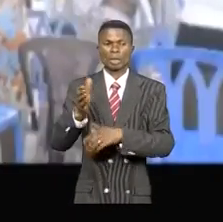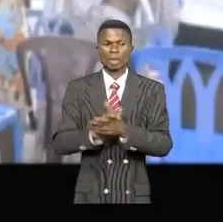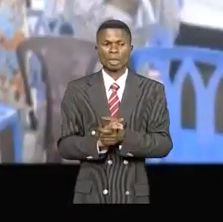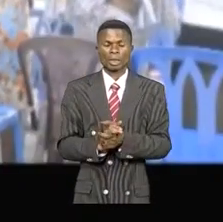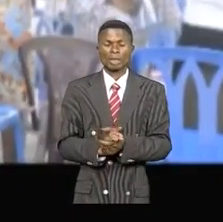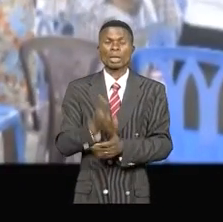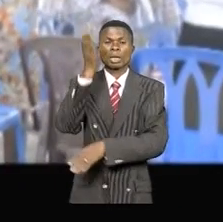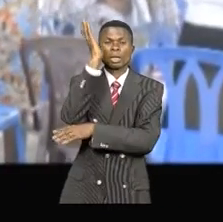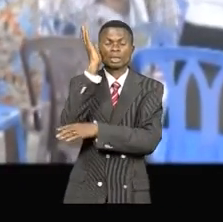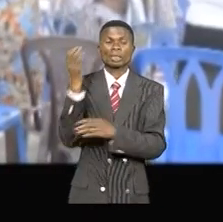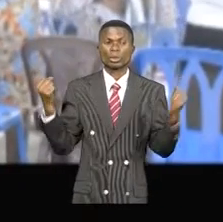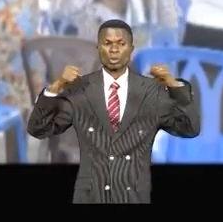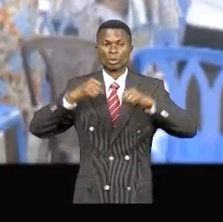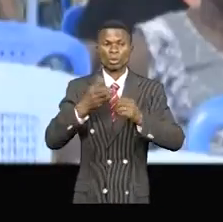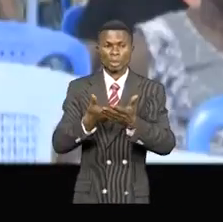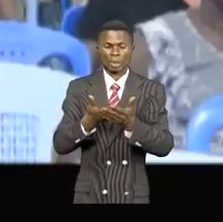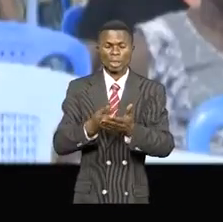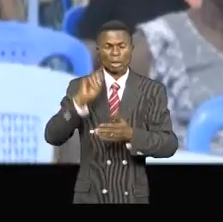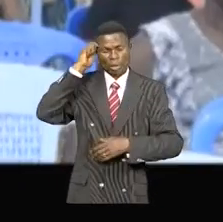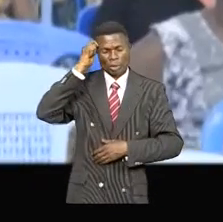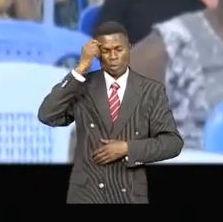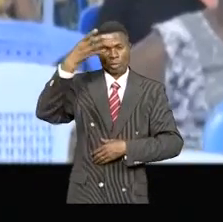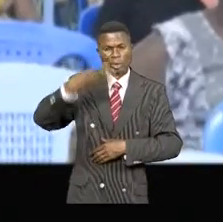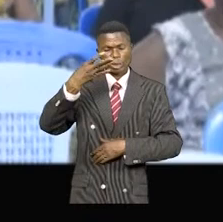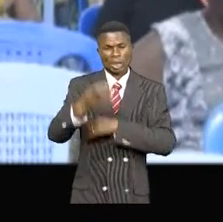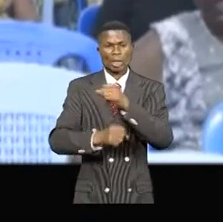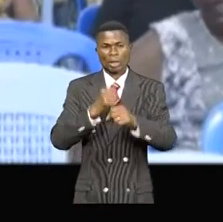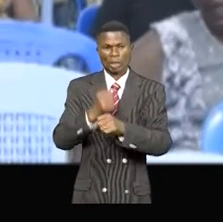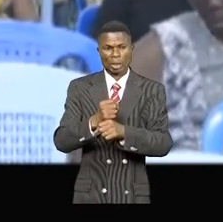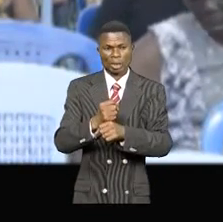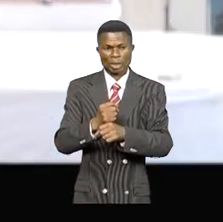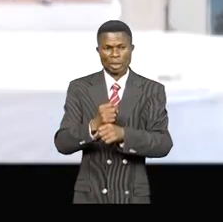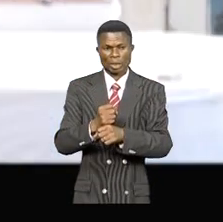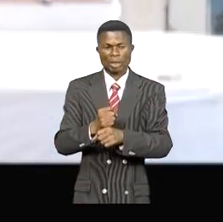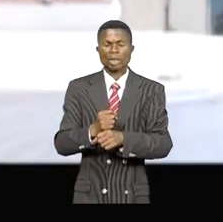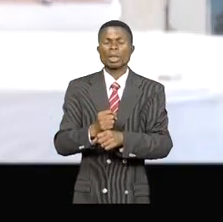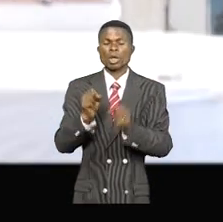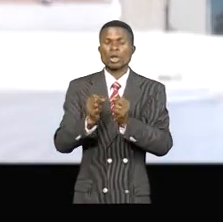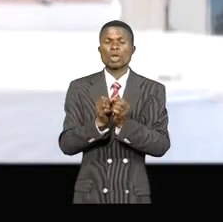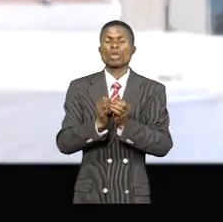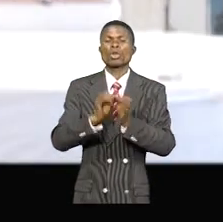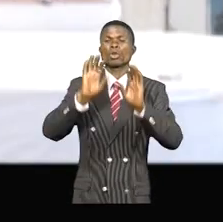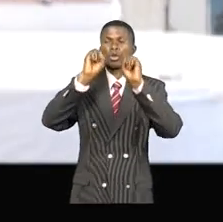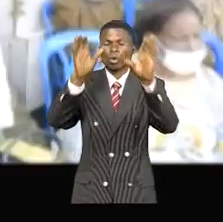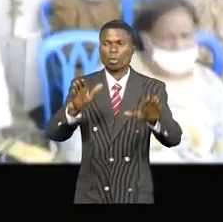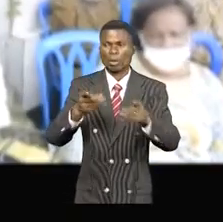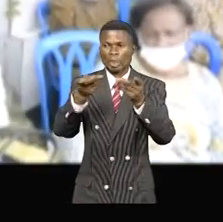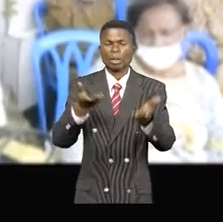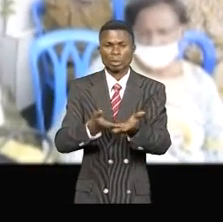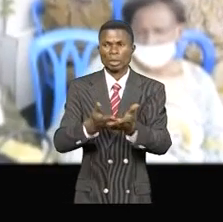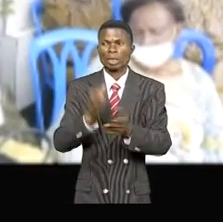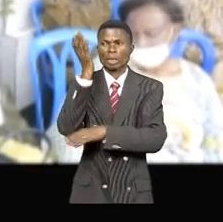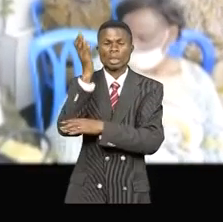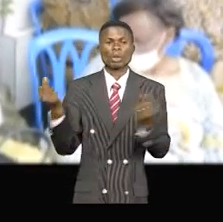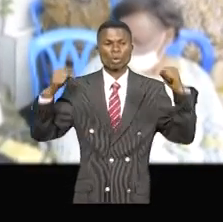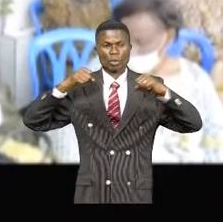appelé Nzete et Kauka. C'est pour commémorer le 4e anniversaire de l'officialisation des apparitions de Nzete et Kauka